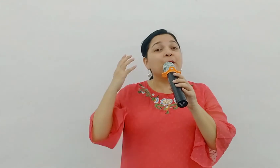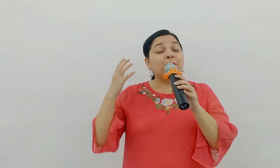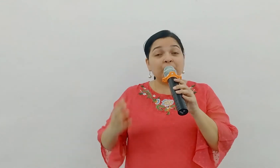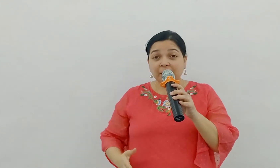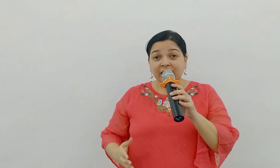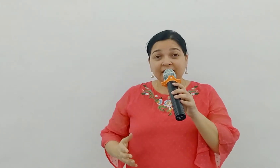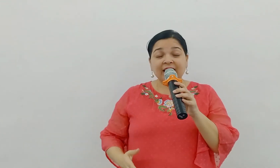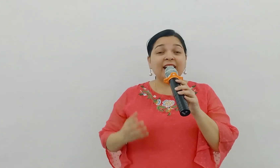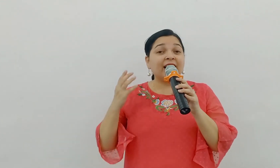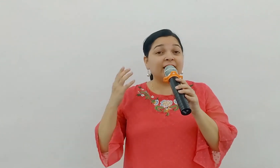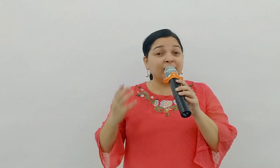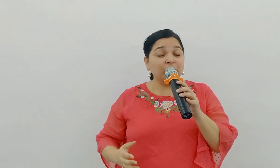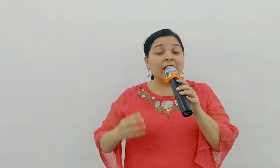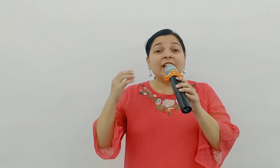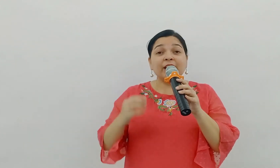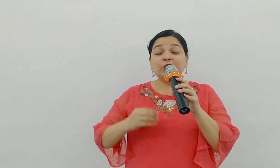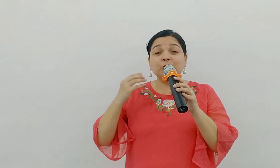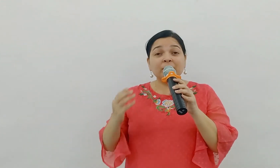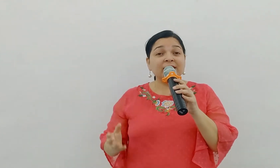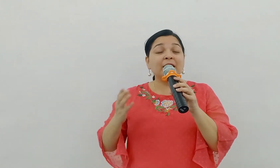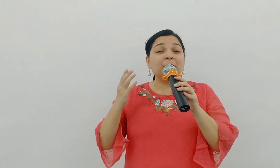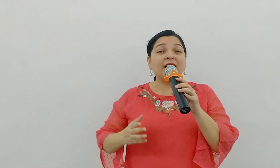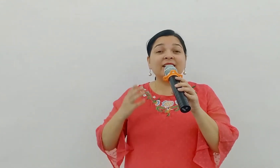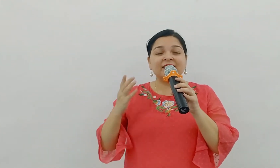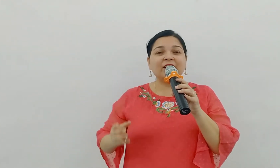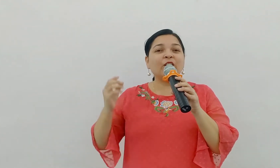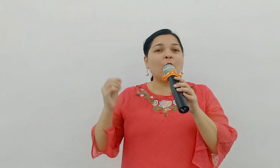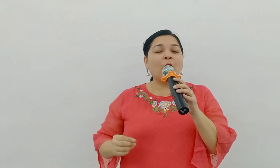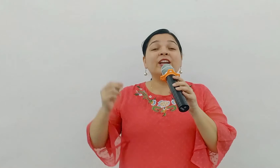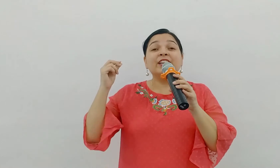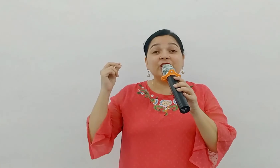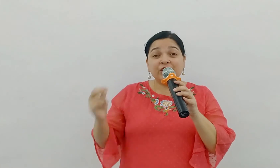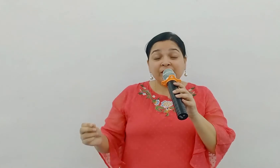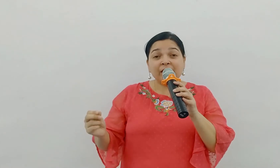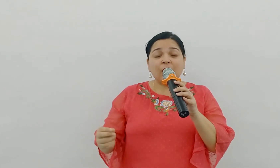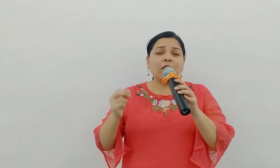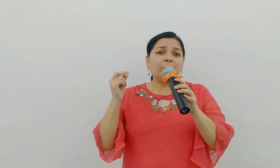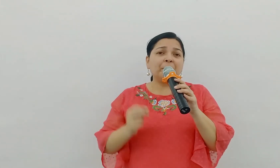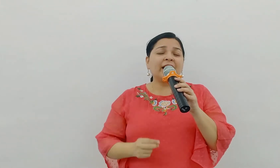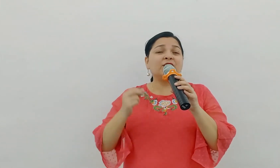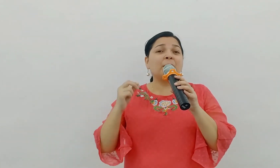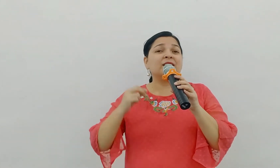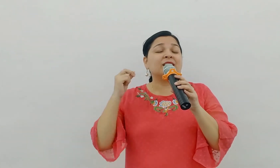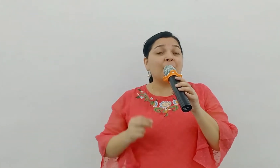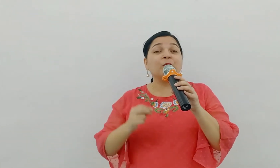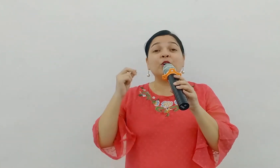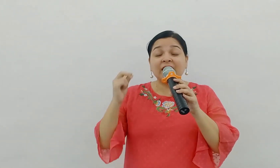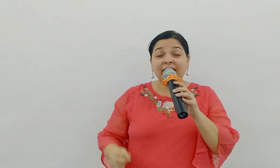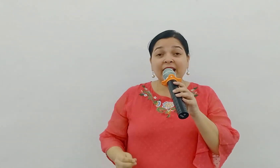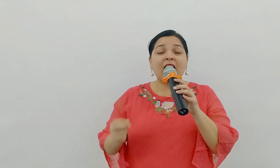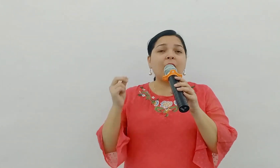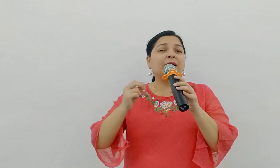है, प्रेम करता है। हालेलुया। यीशु मसीह मार्ग, सत्य और जीवन है। और आपको पता है, जब आप इस काम